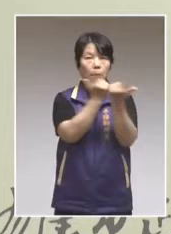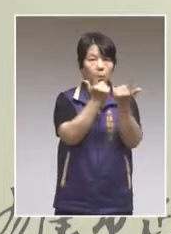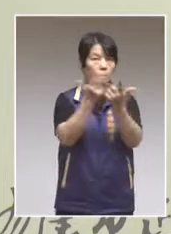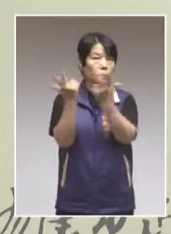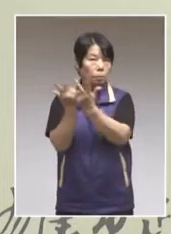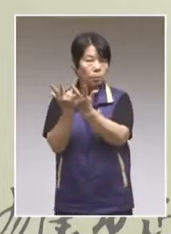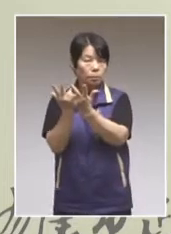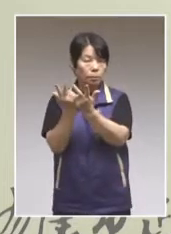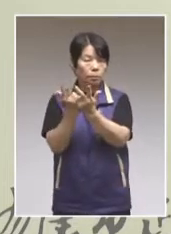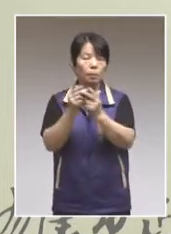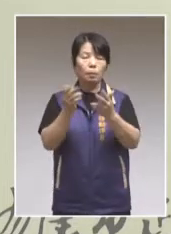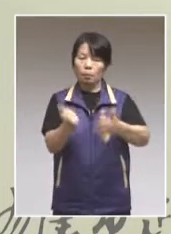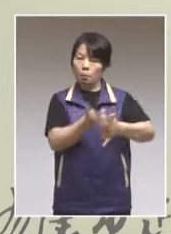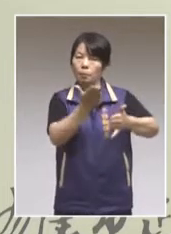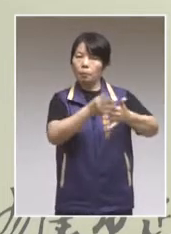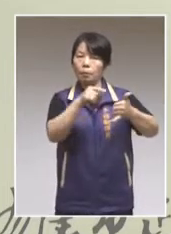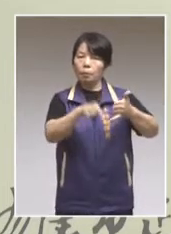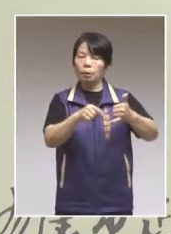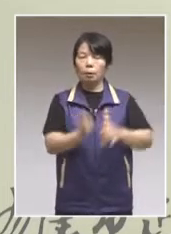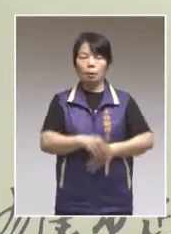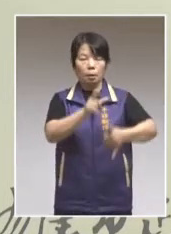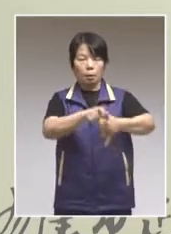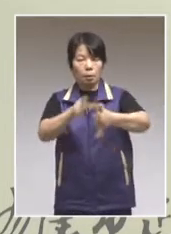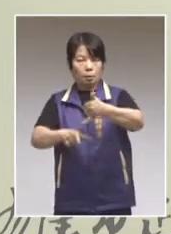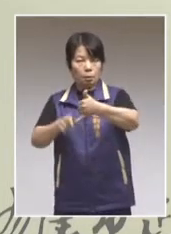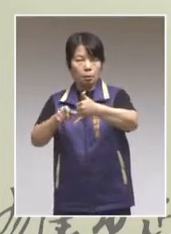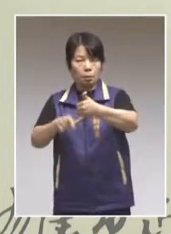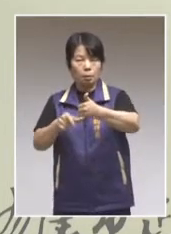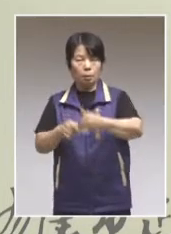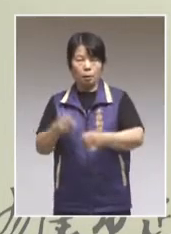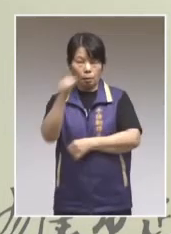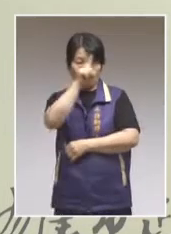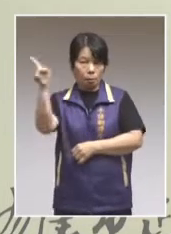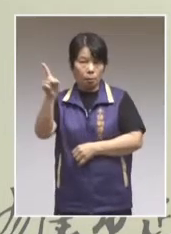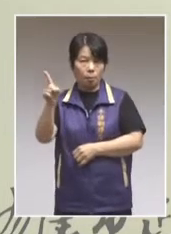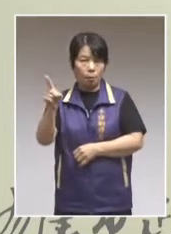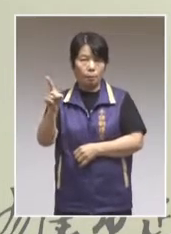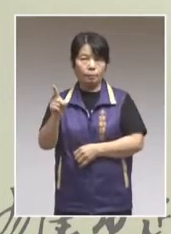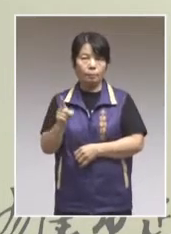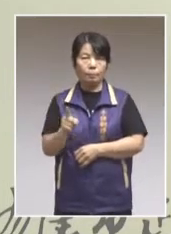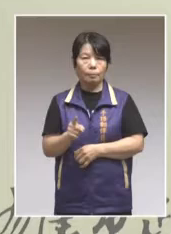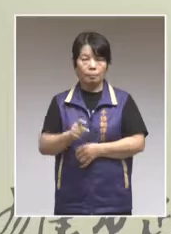北或者是北部地区，在个案数一天大概很快就